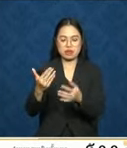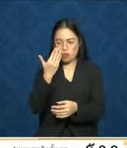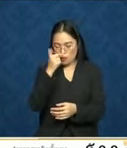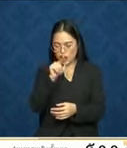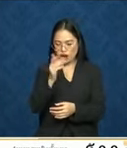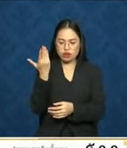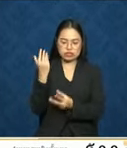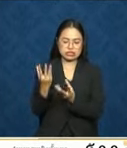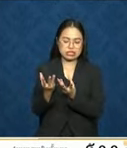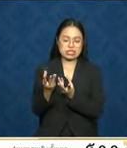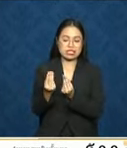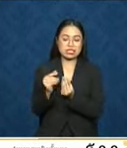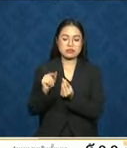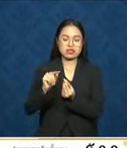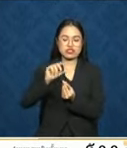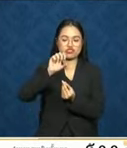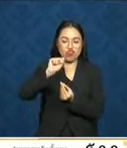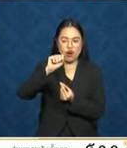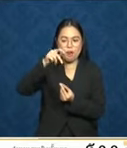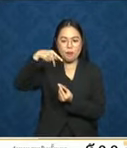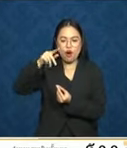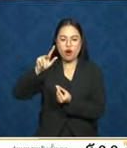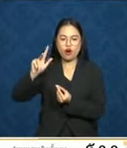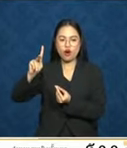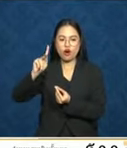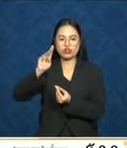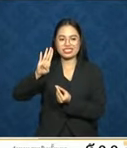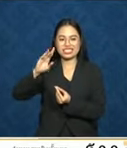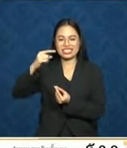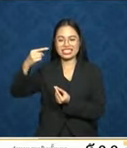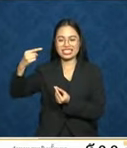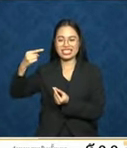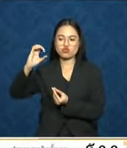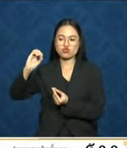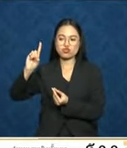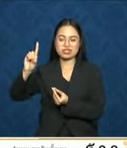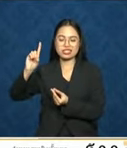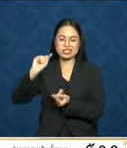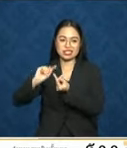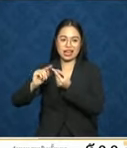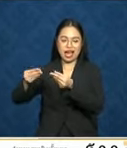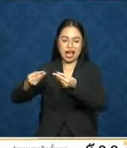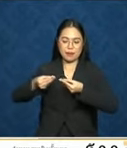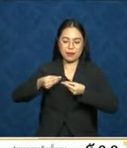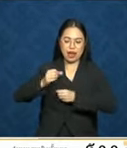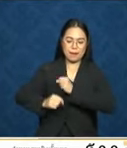ก 4-01ที่ได้มาโดยชอบด้วยกฎหมายตั้งแต่ปีพ.ศ.